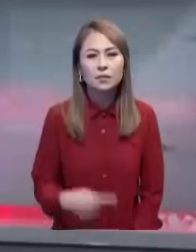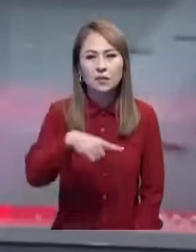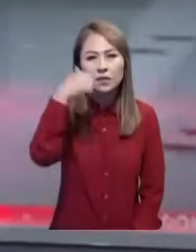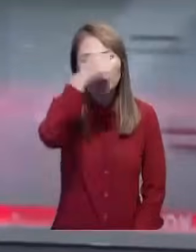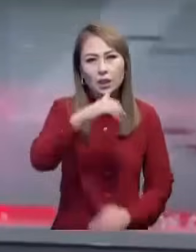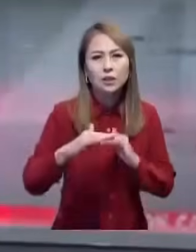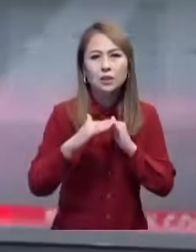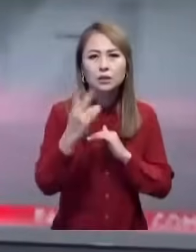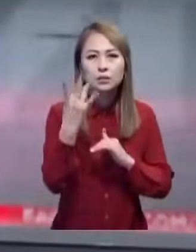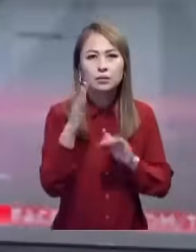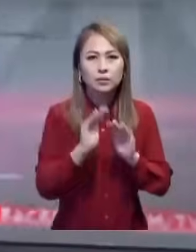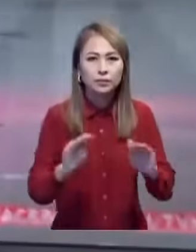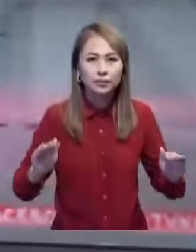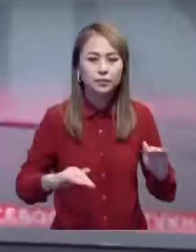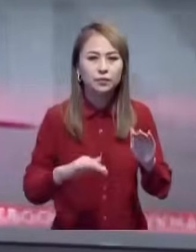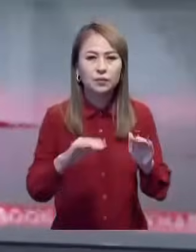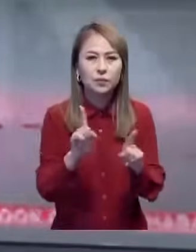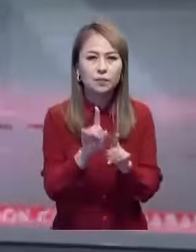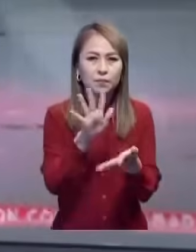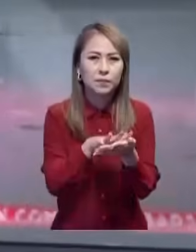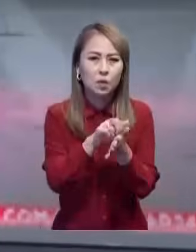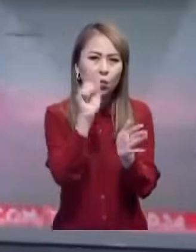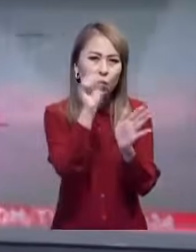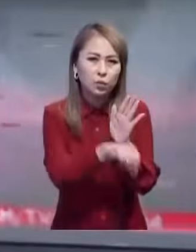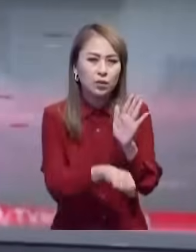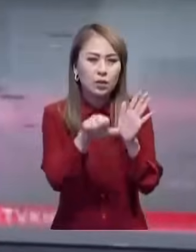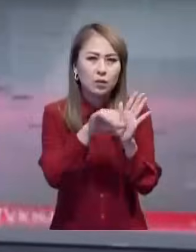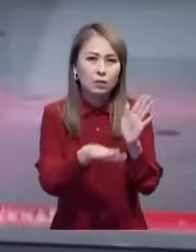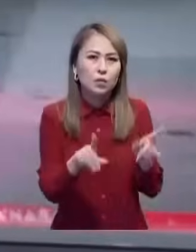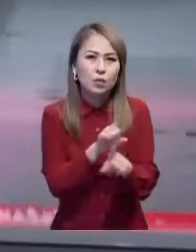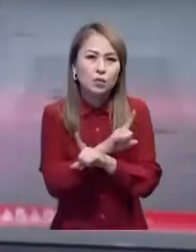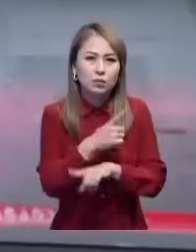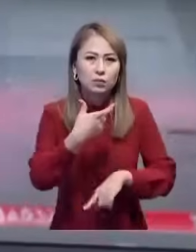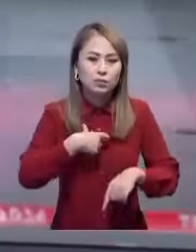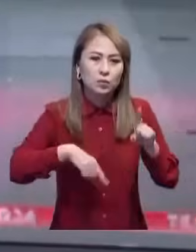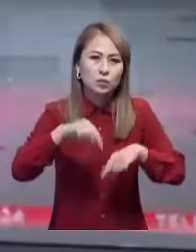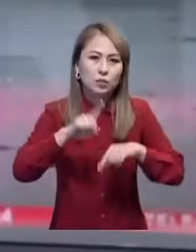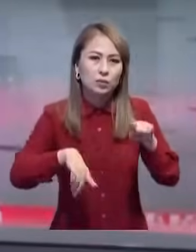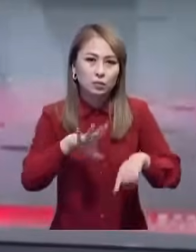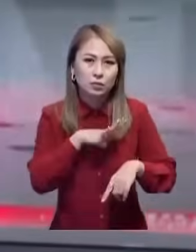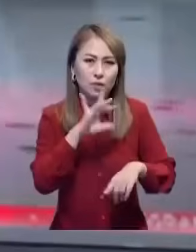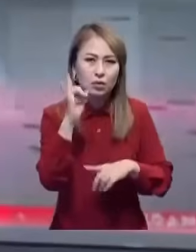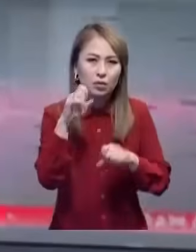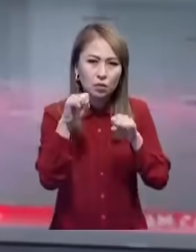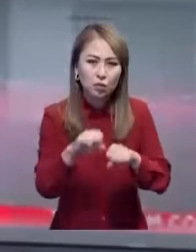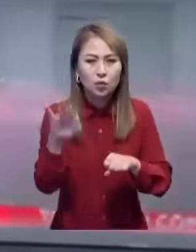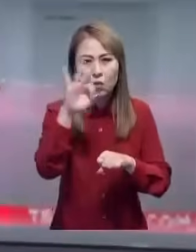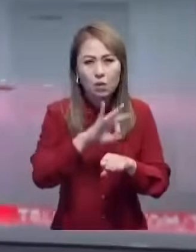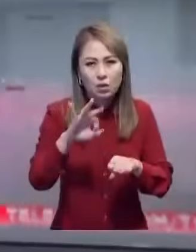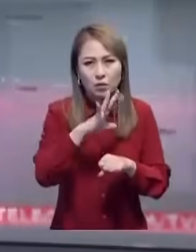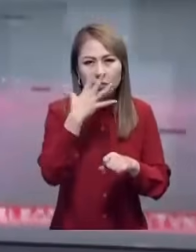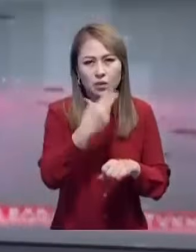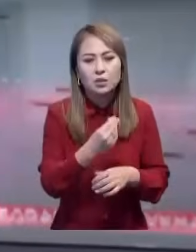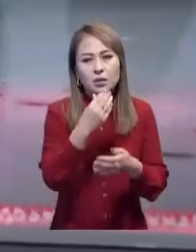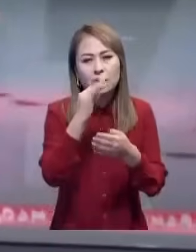Биыл елде 25 бала кісі қолынан көз жұмды. 6 бүлдіршіннің ажалы өзінің жақын адамынан болған. Мұны бала құқықтары жөніндегі